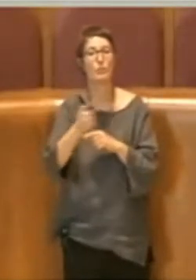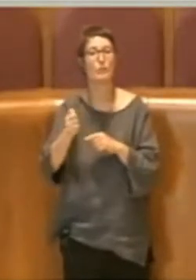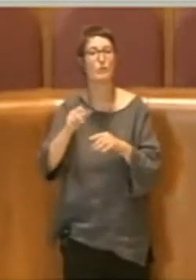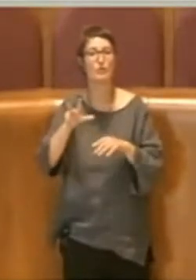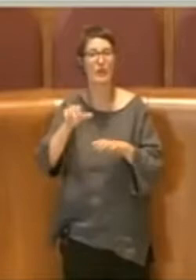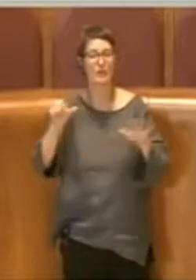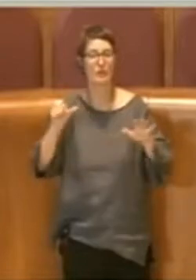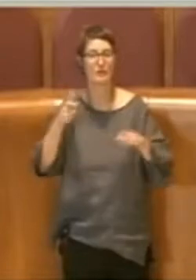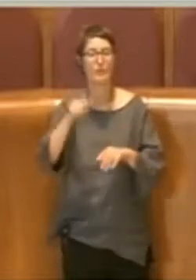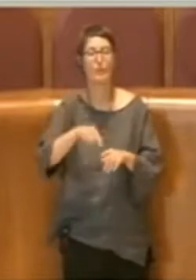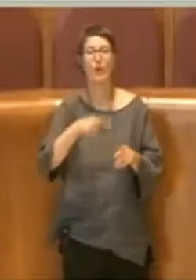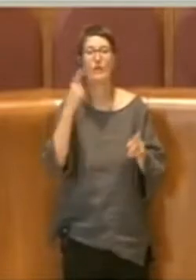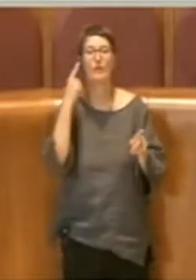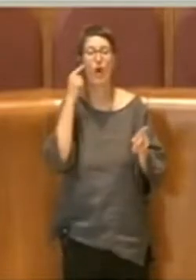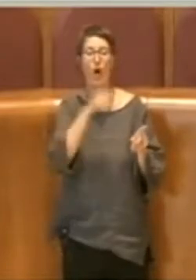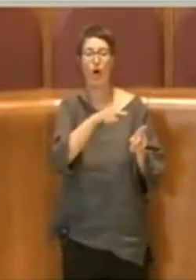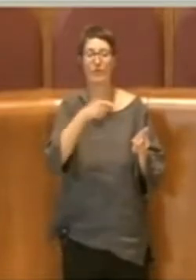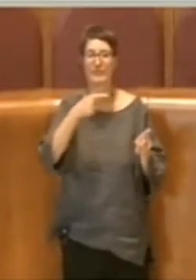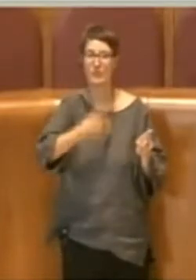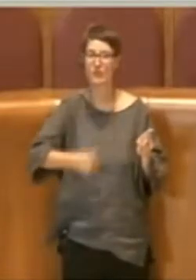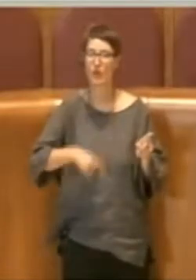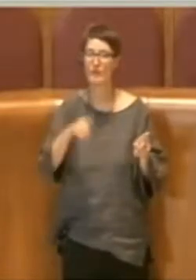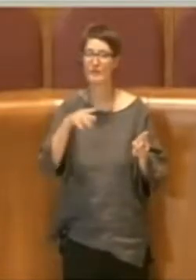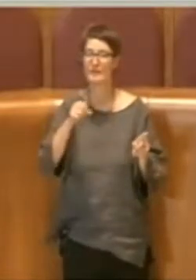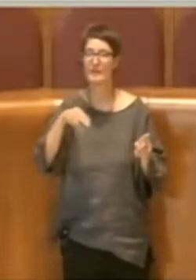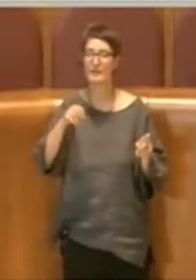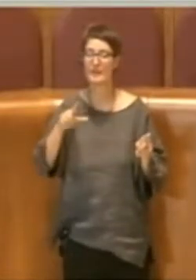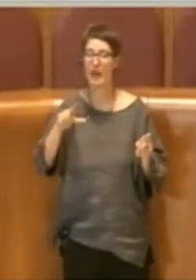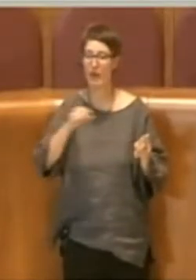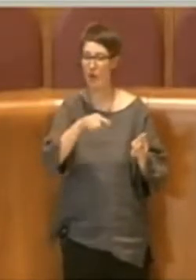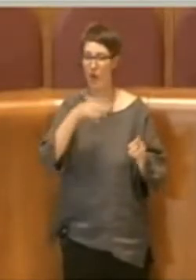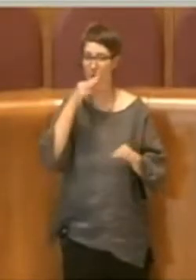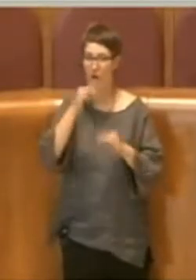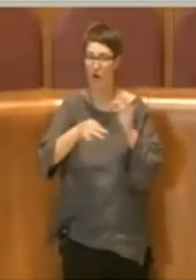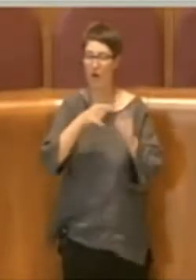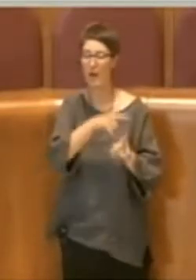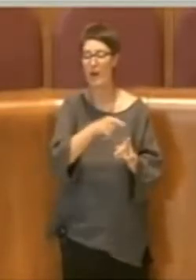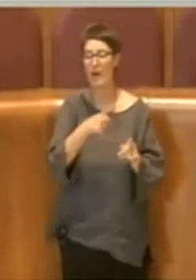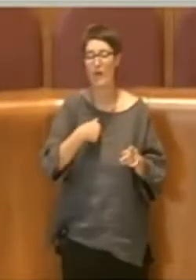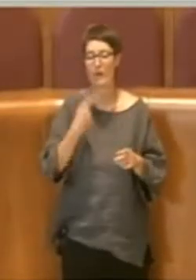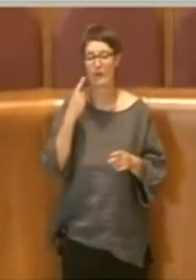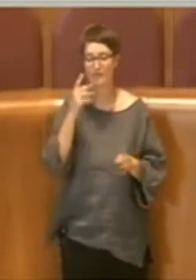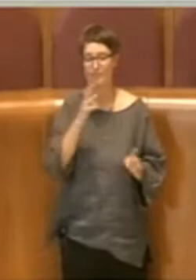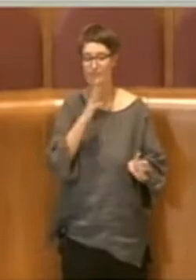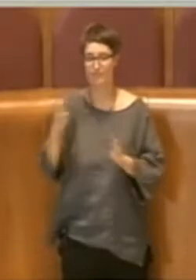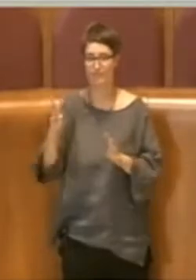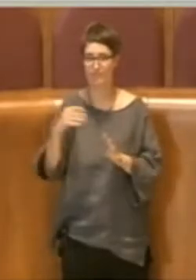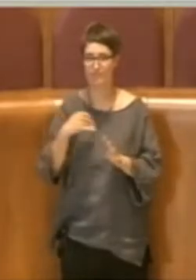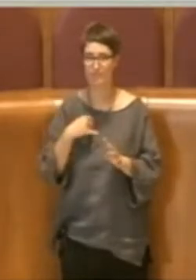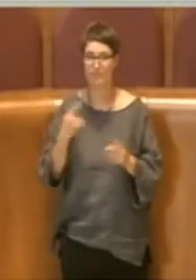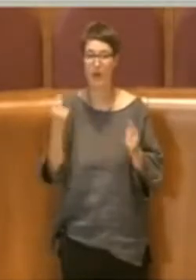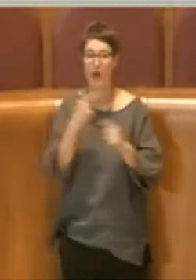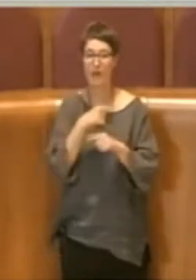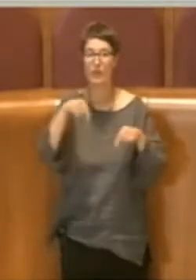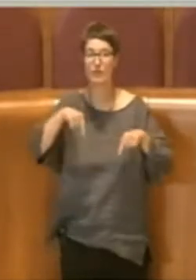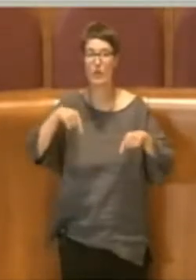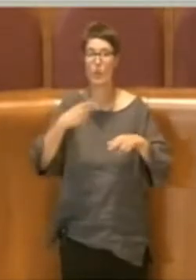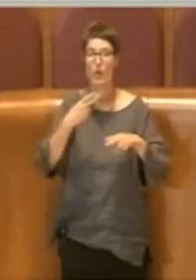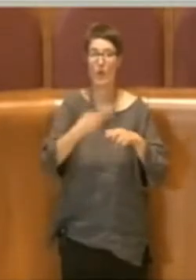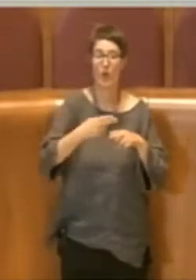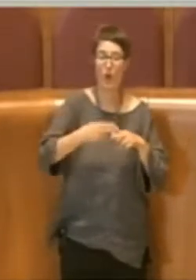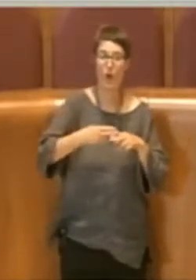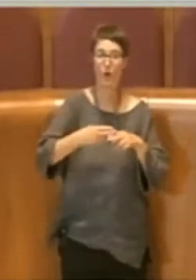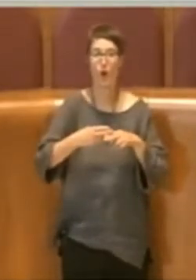l'ho collegata a quella successiva a sua prima firma. Su questa della Roma Giardinetti, però in realtà